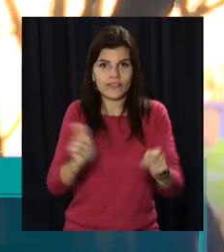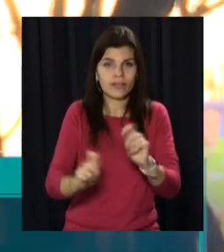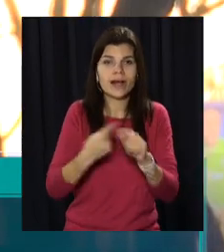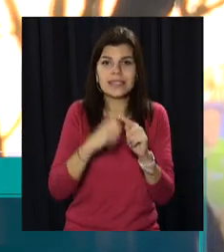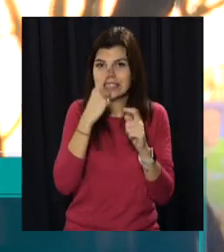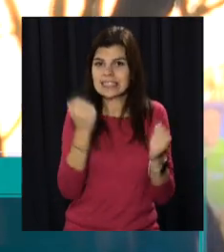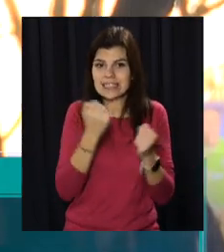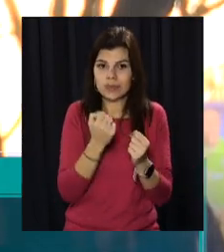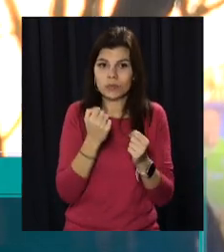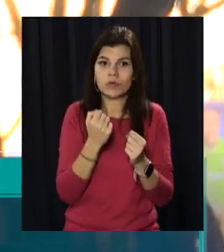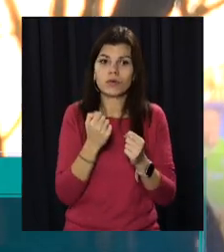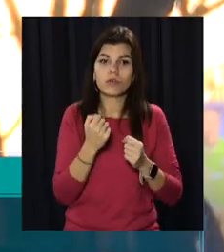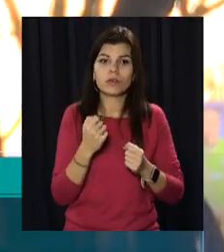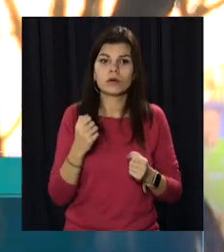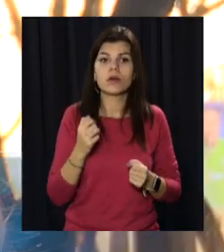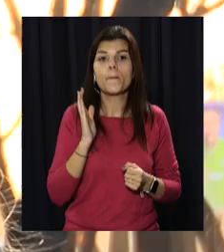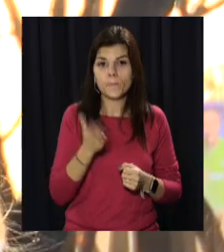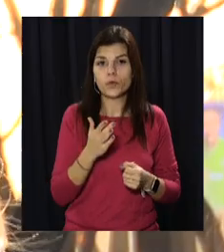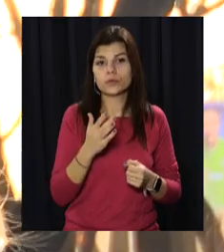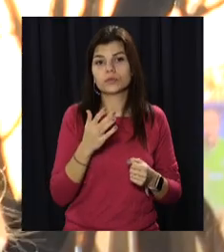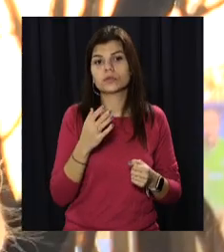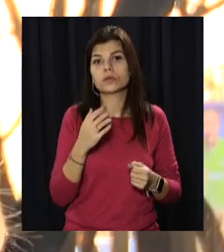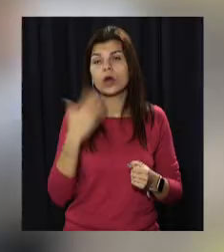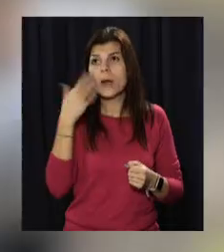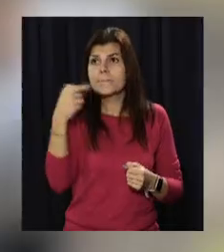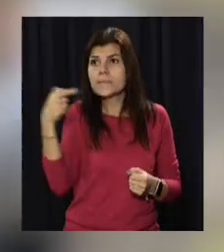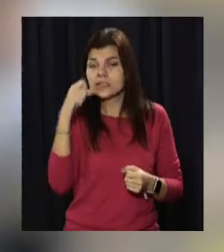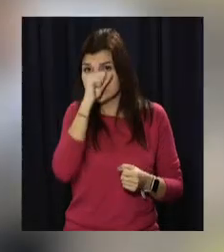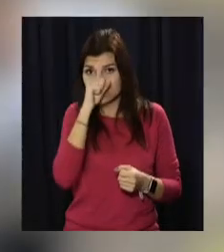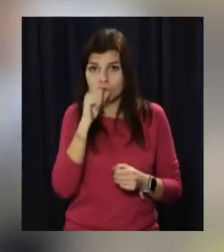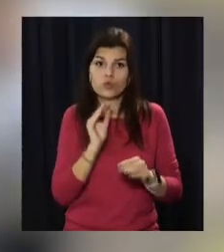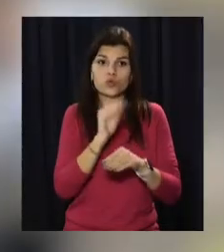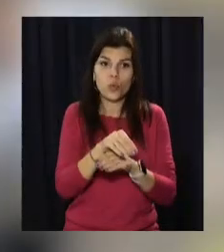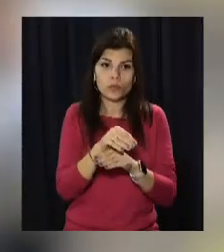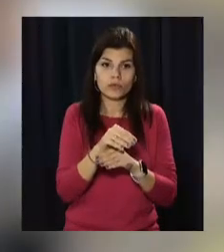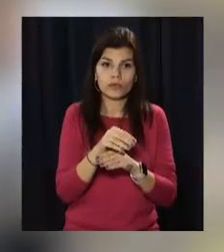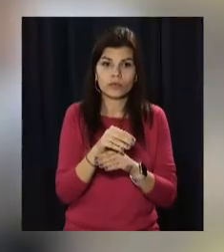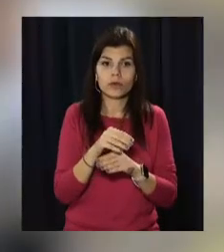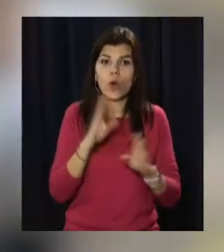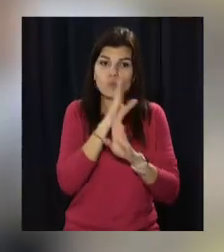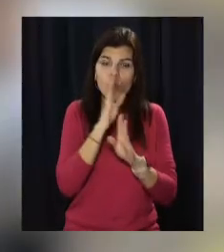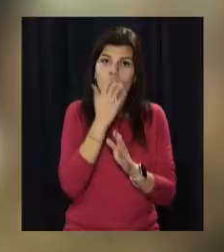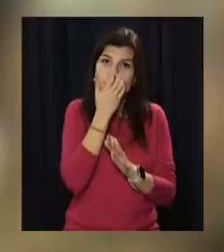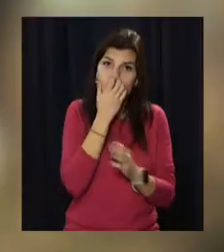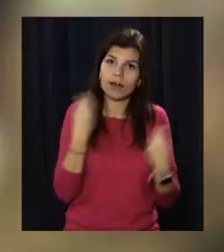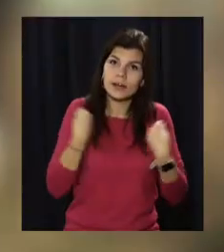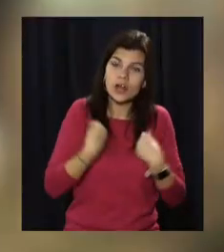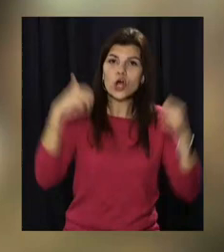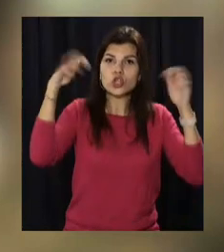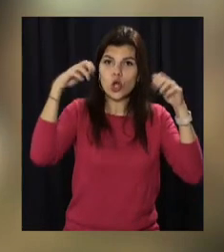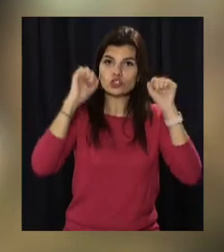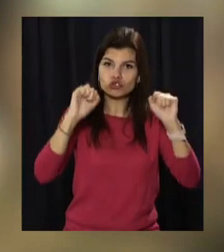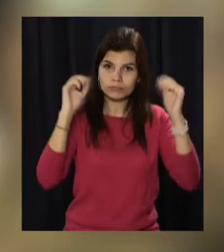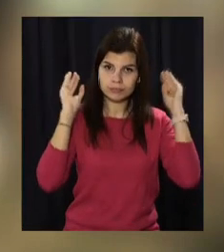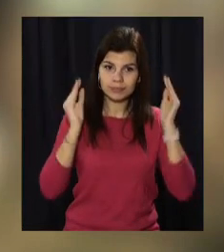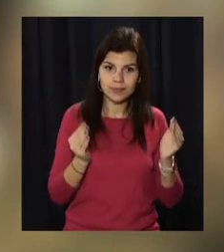зимні попони, але будуть ще на більший мінус. Є у нас от для такої погоди попони, дождівики, які